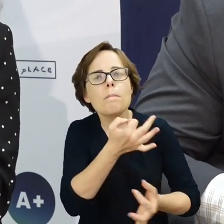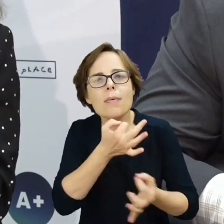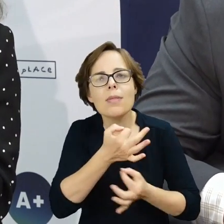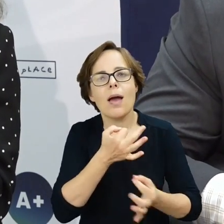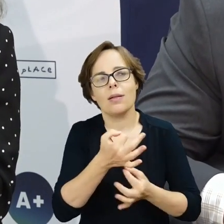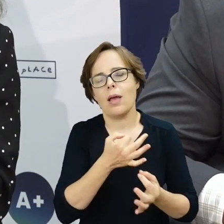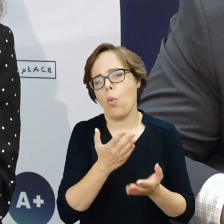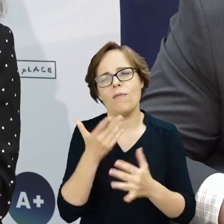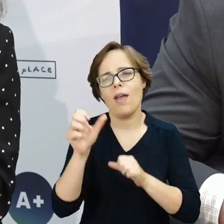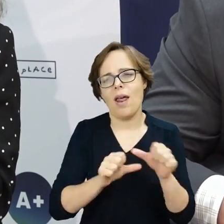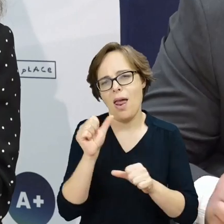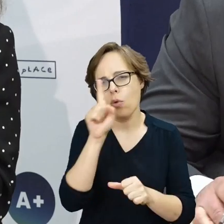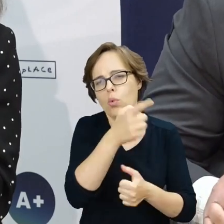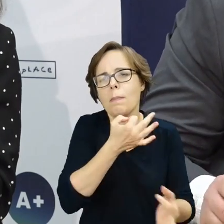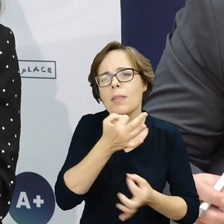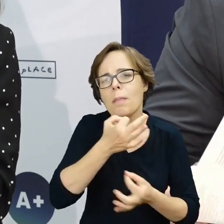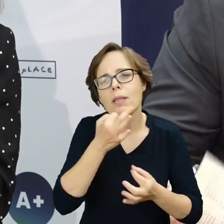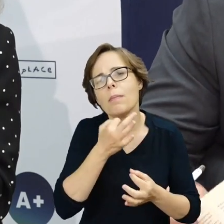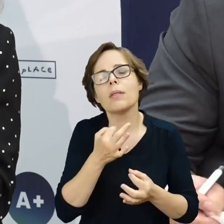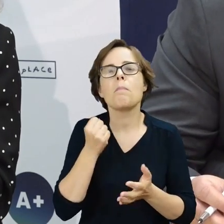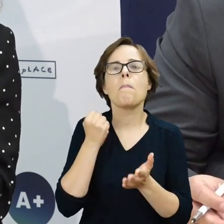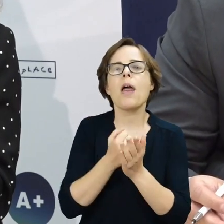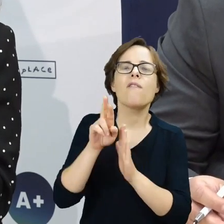lat. I zasadniczo